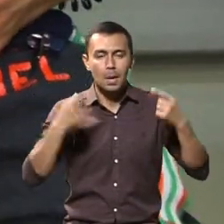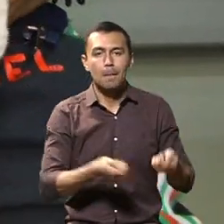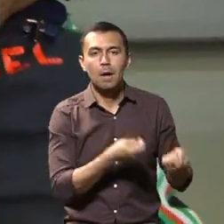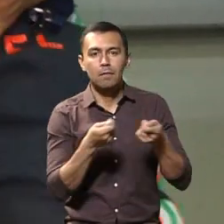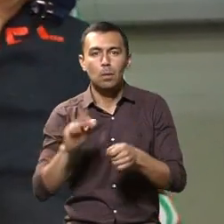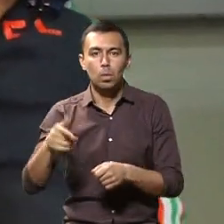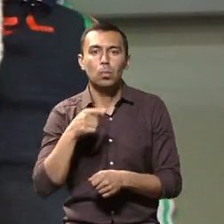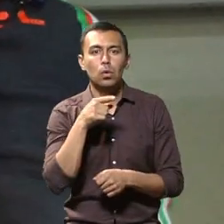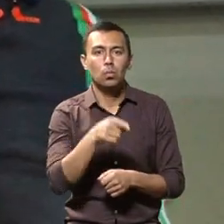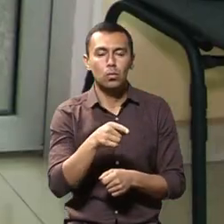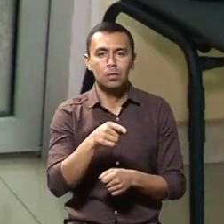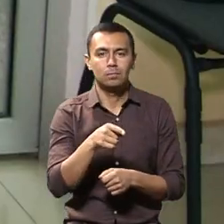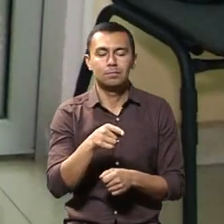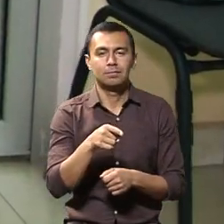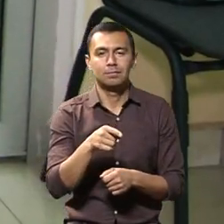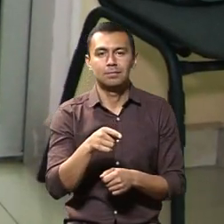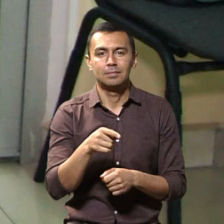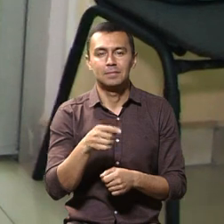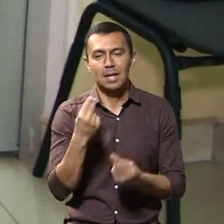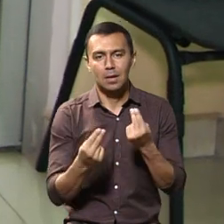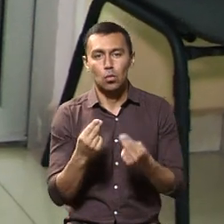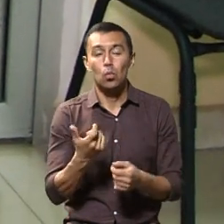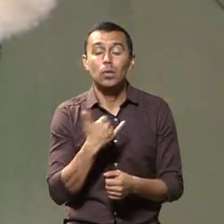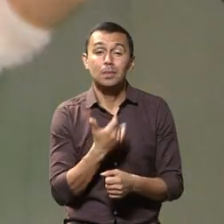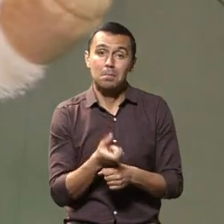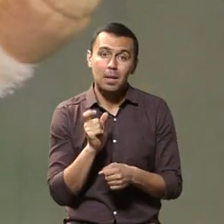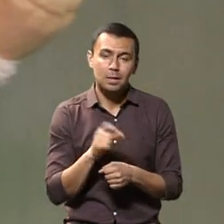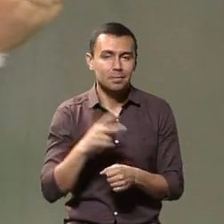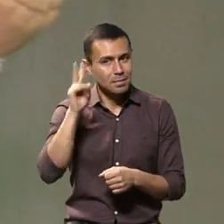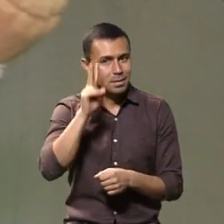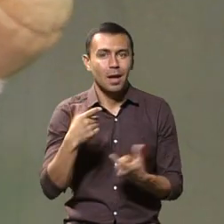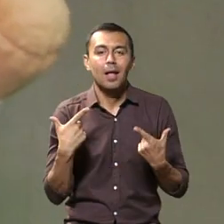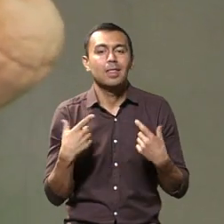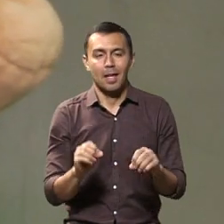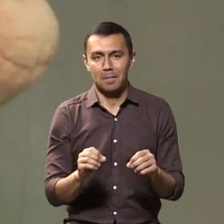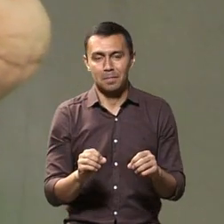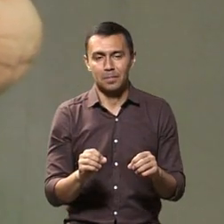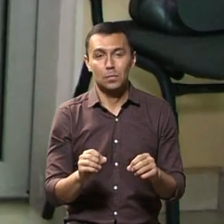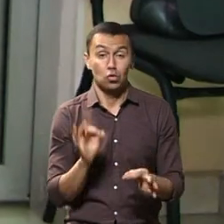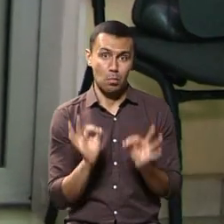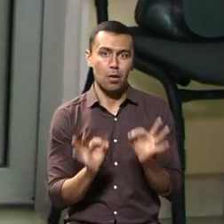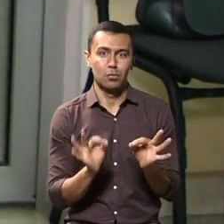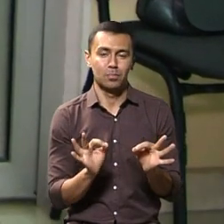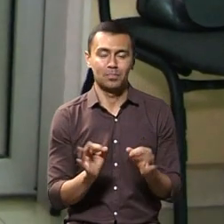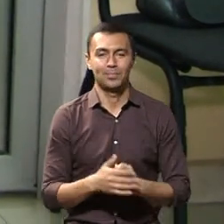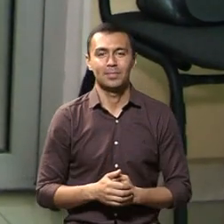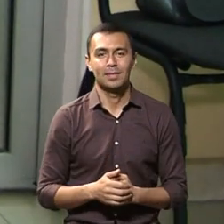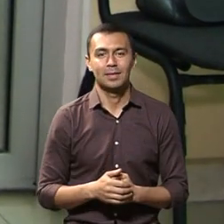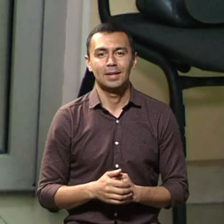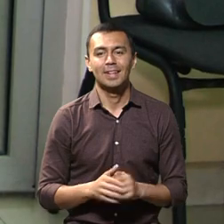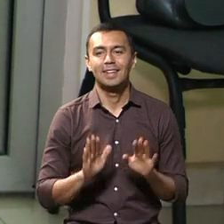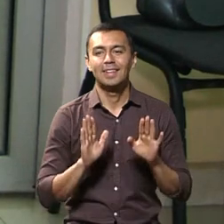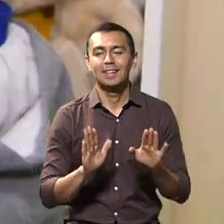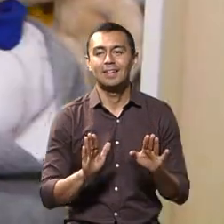потім йому дитинку. У нас більше ладома. Не знаю, де лежить. Нормально. Тільки